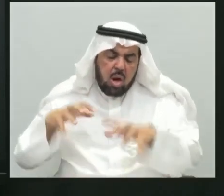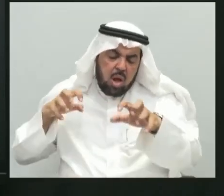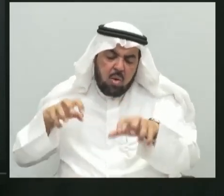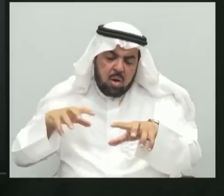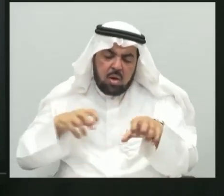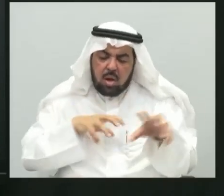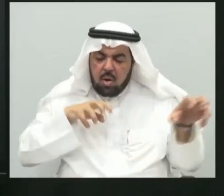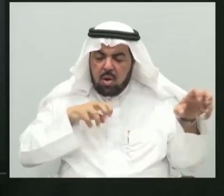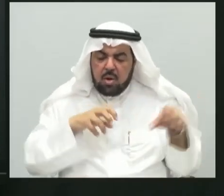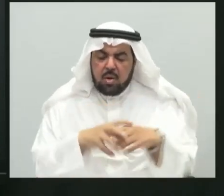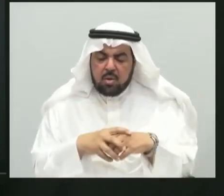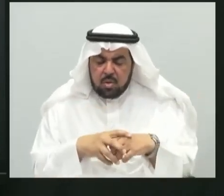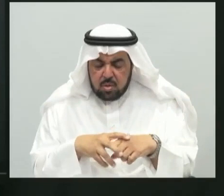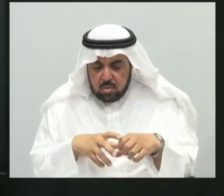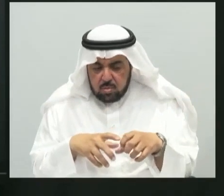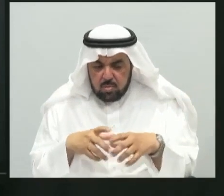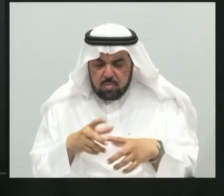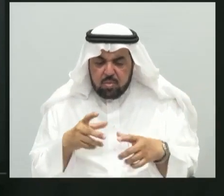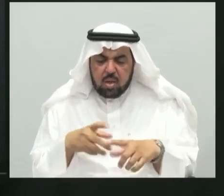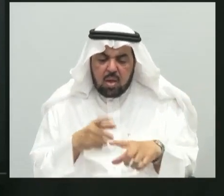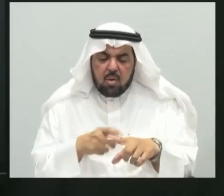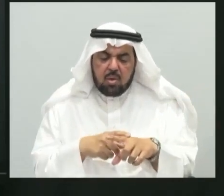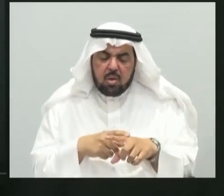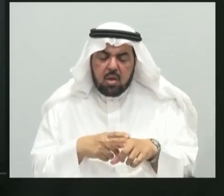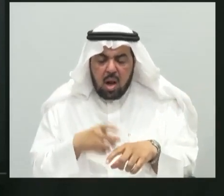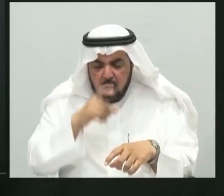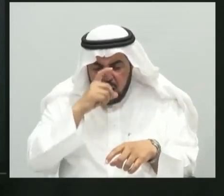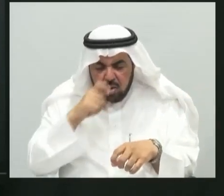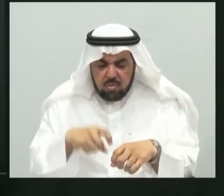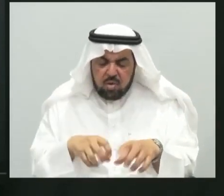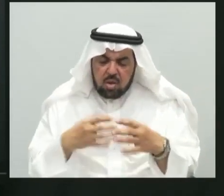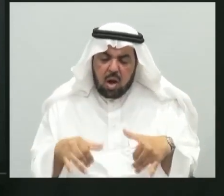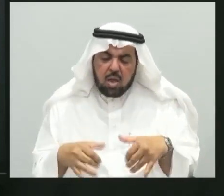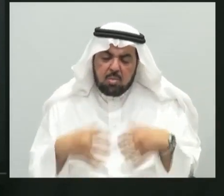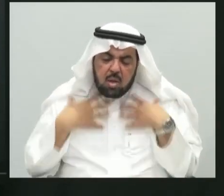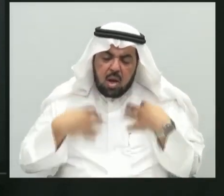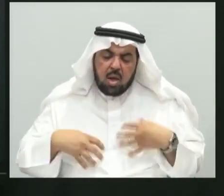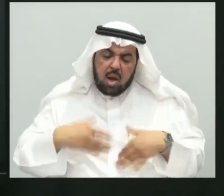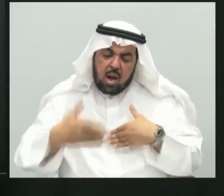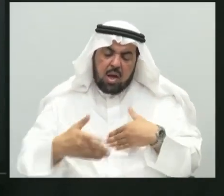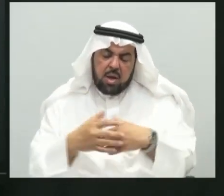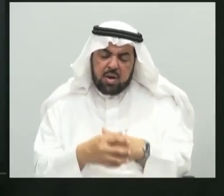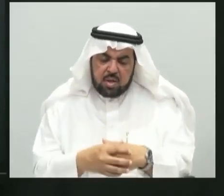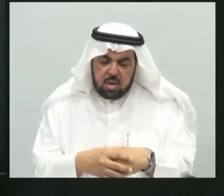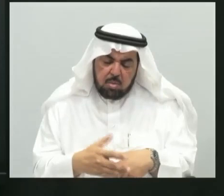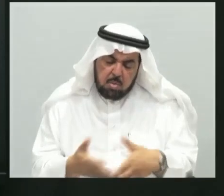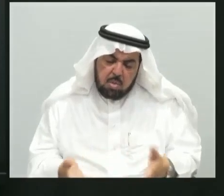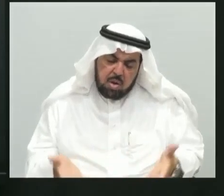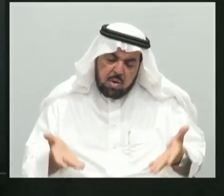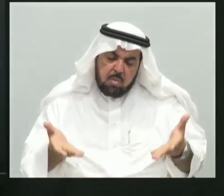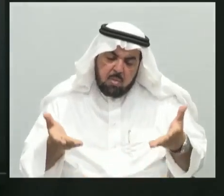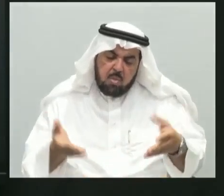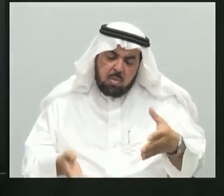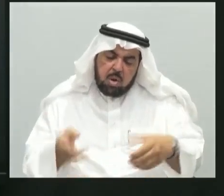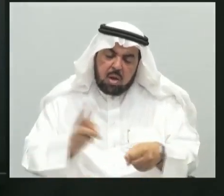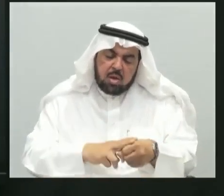فعندما عندما ينمو الحيوان المفصلي لا لابد ان يتخلص من الهيكل الخارجي ثم ينمو ثم يعيد